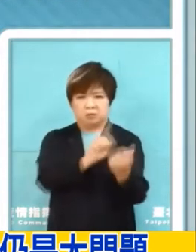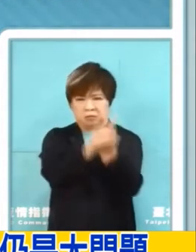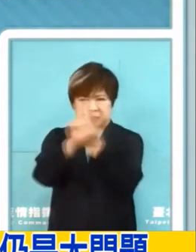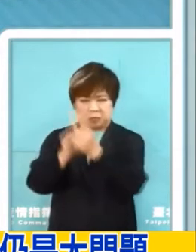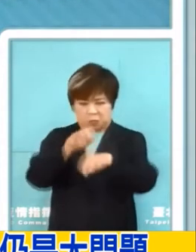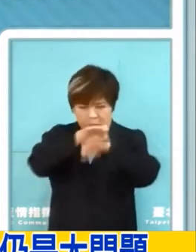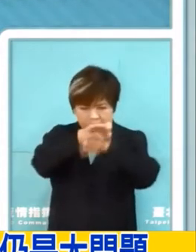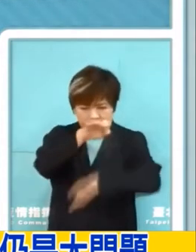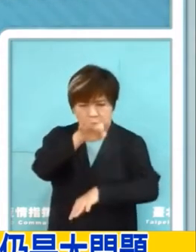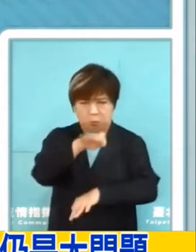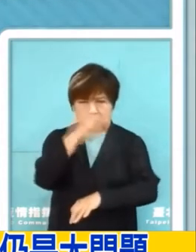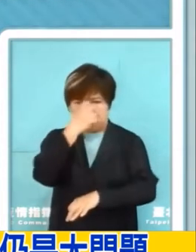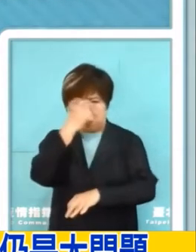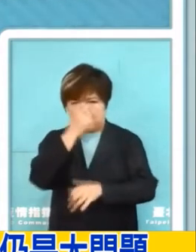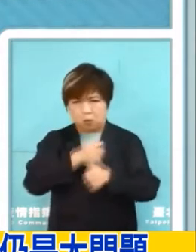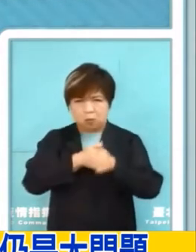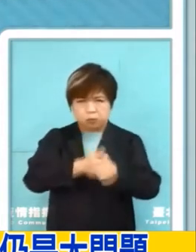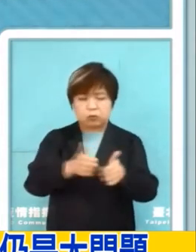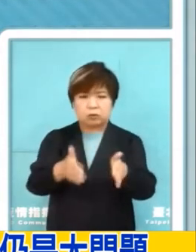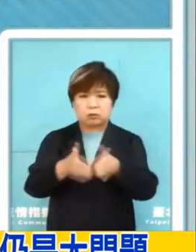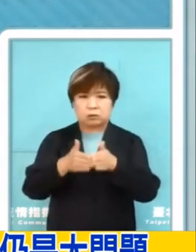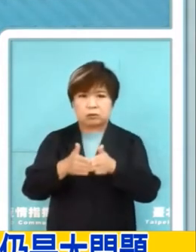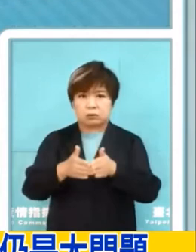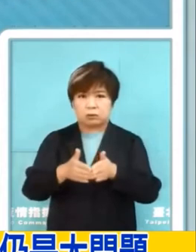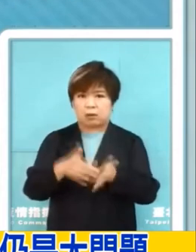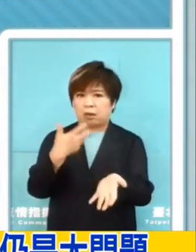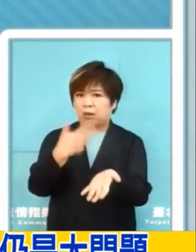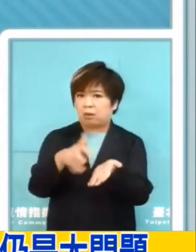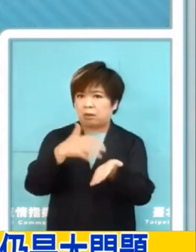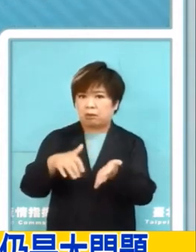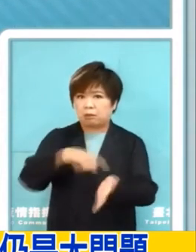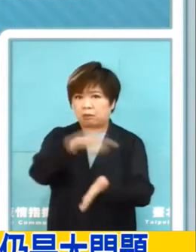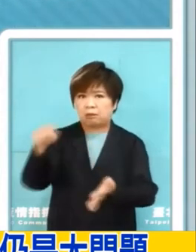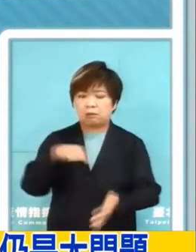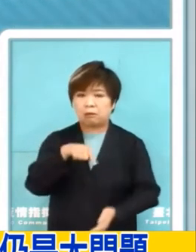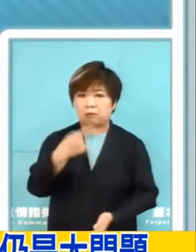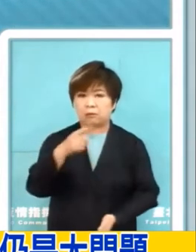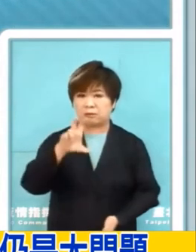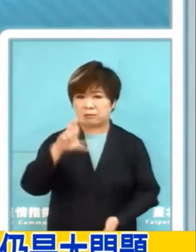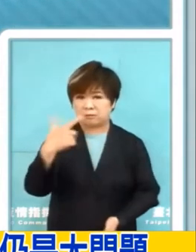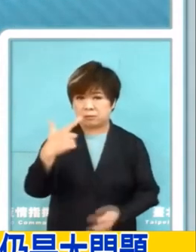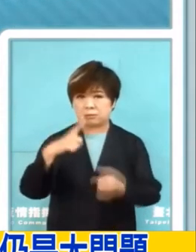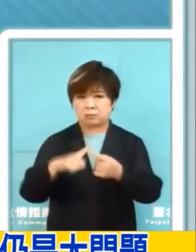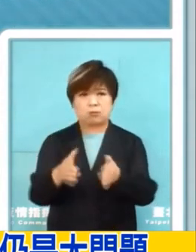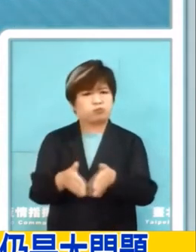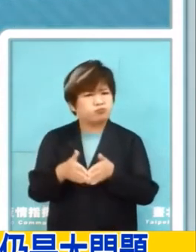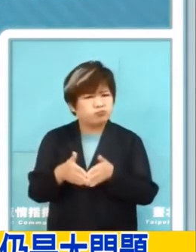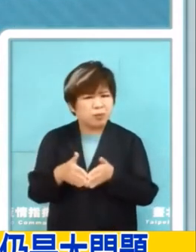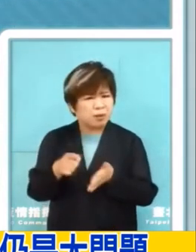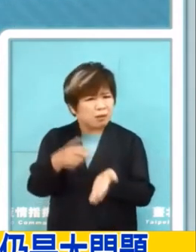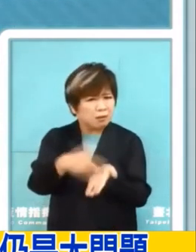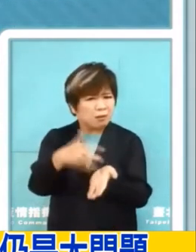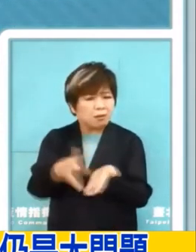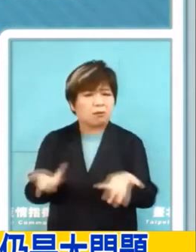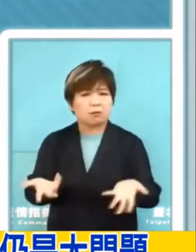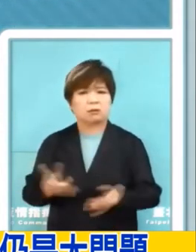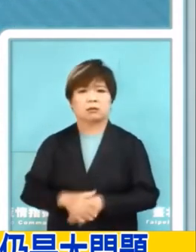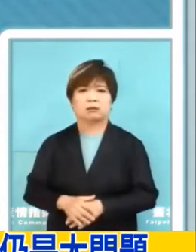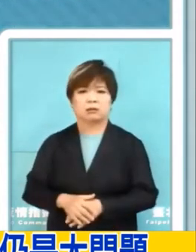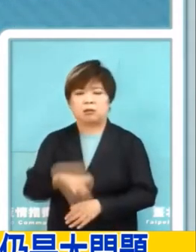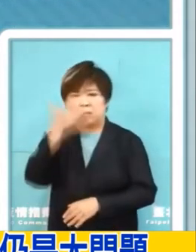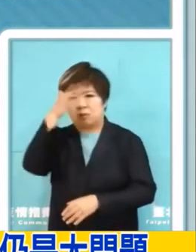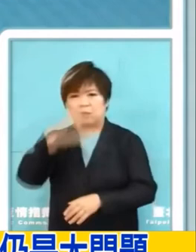以当时在想说真的要框这么多人嘛，因为我们框列到176人，不过是这样的还好我们动作